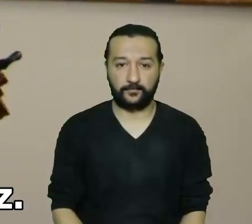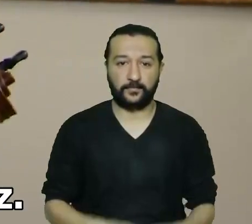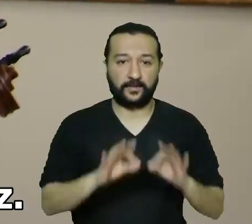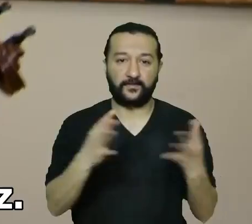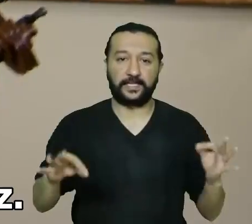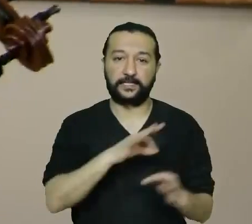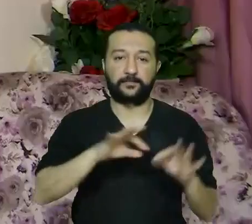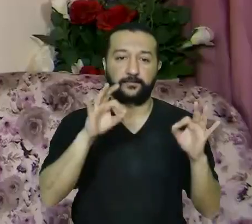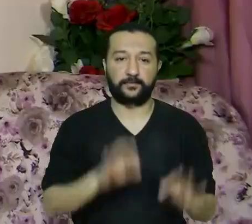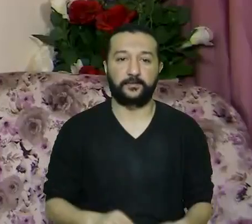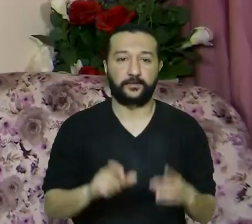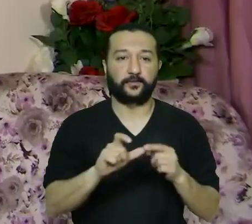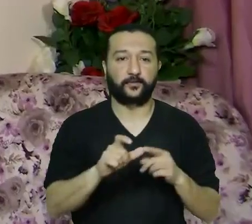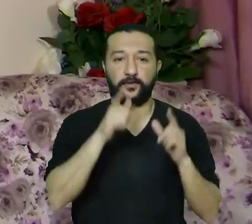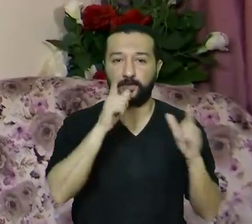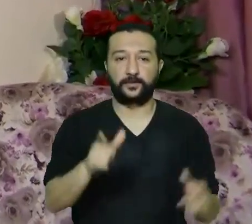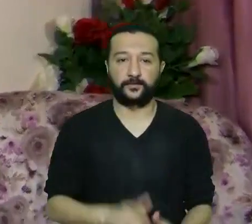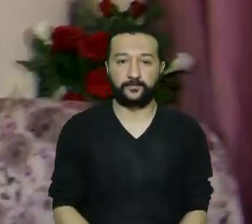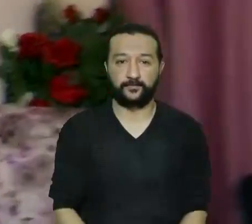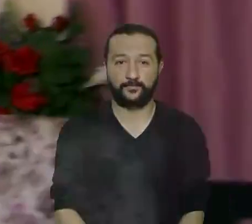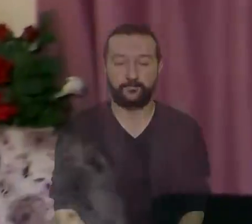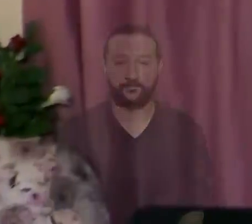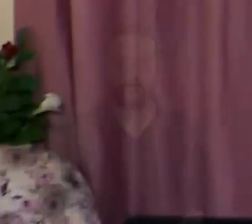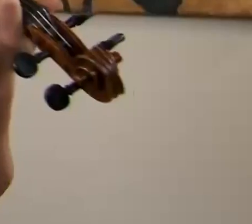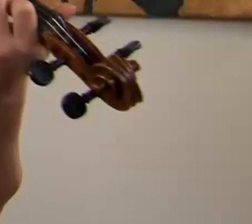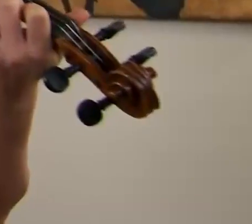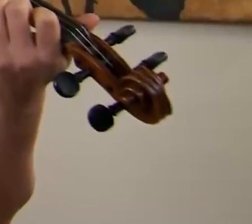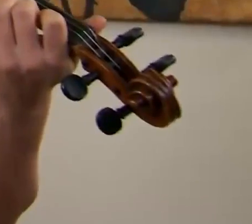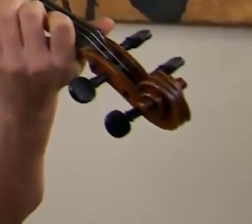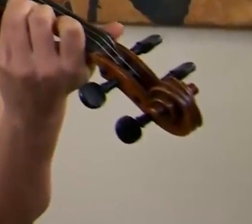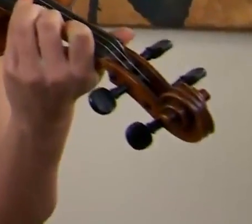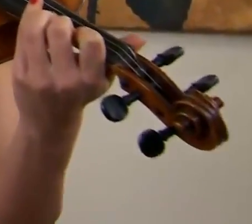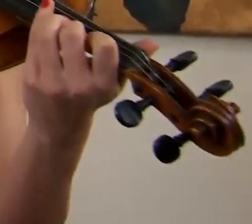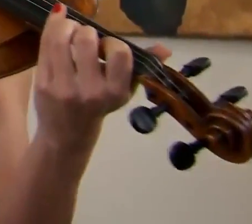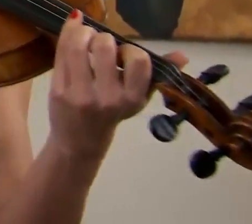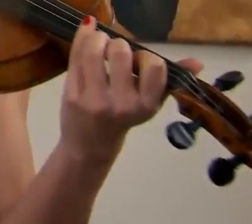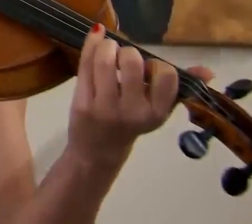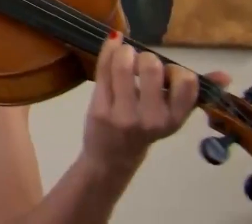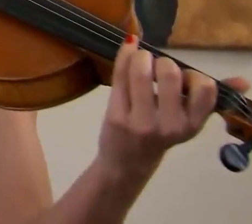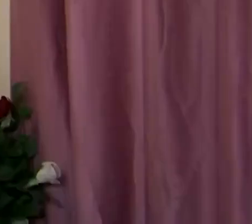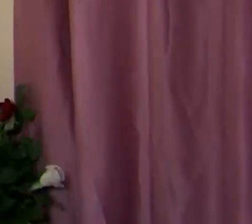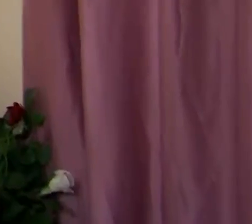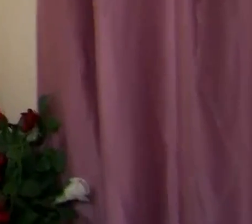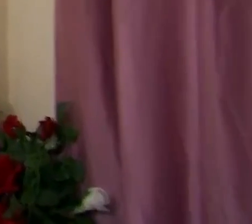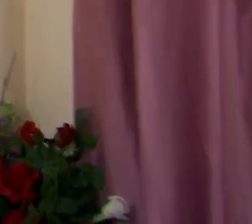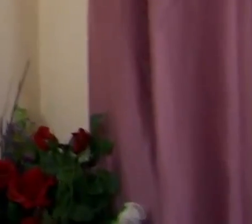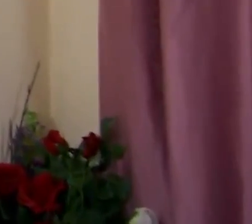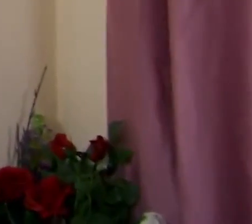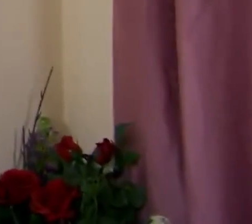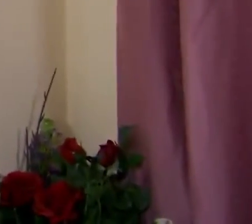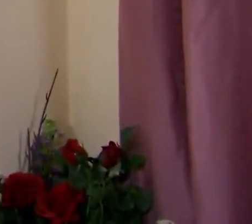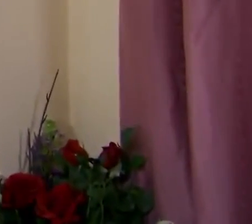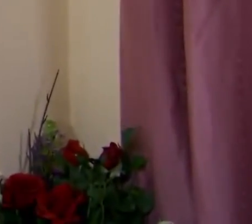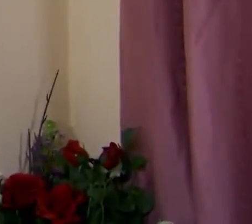Ve çalmaya başlayacağız. Şükrü, Şükrü gel. Parayı havada sallayıp yelleyerek eve girdi. Suyu görünce kilitlenip kaldı.